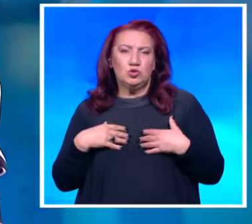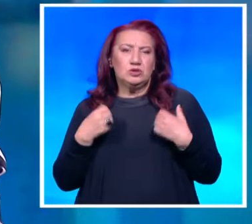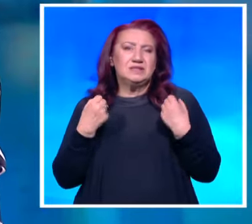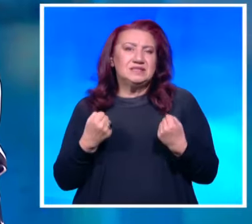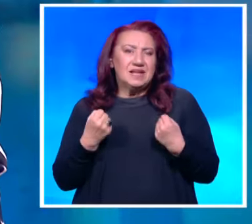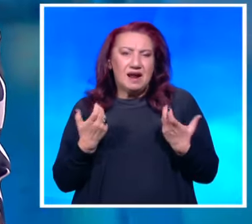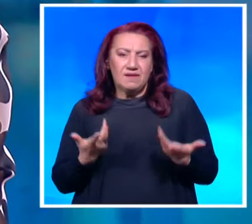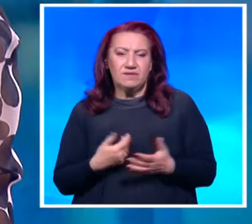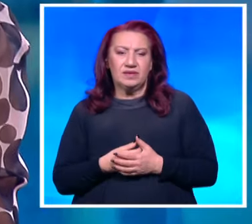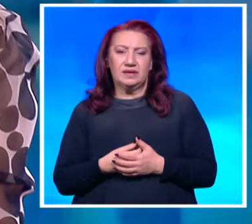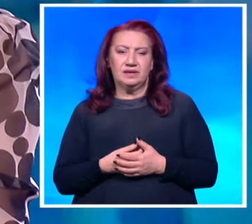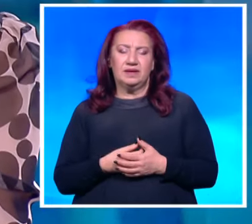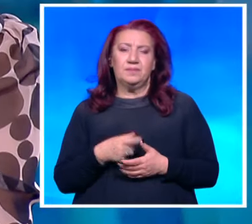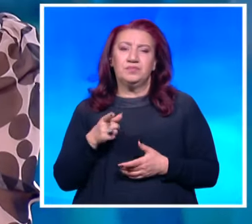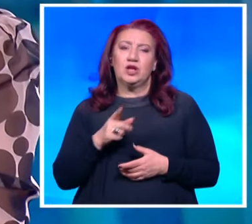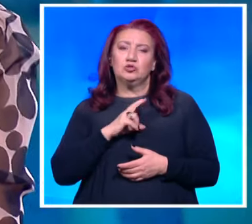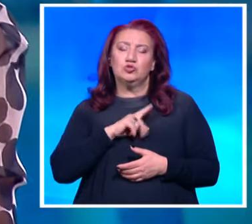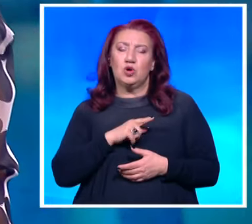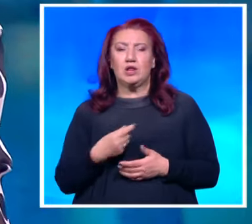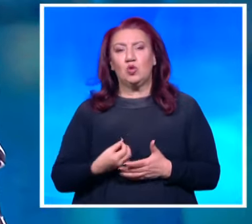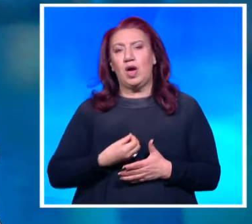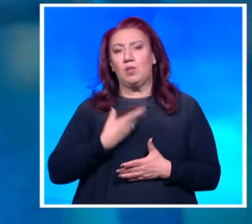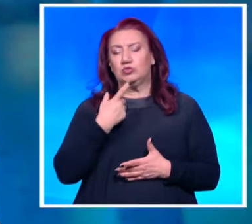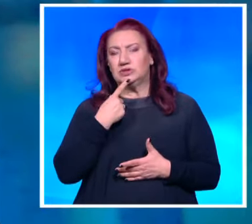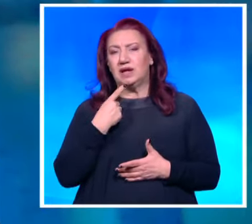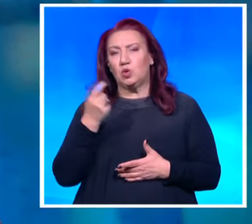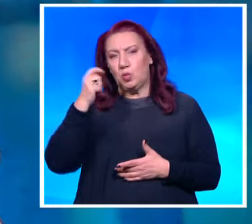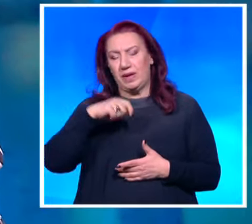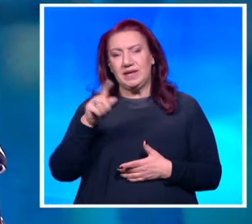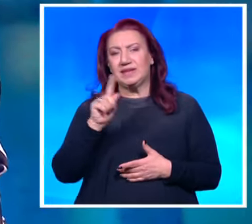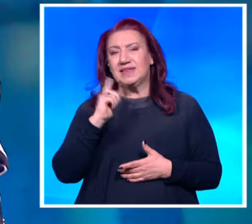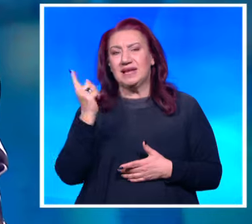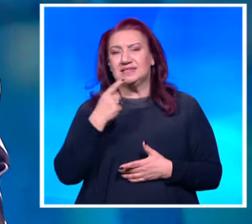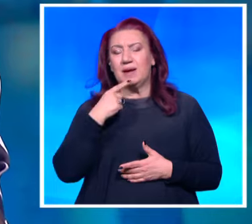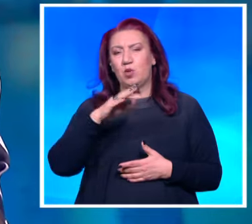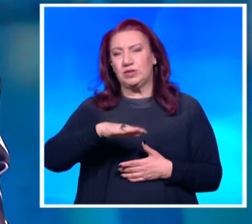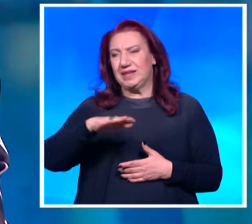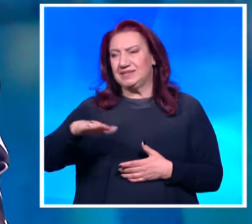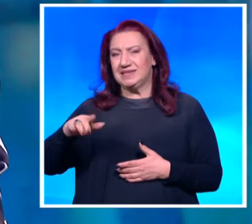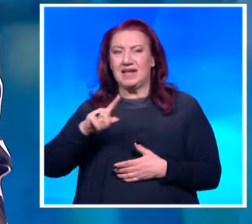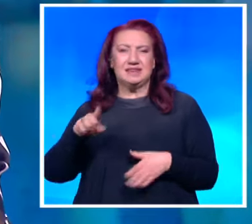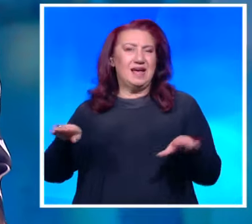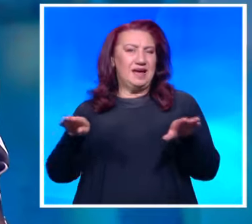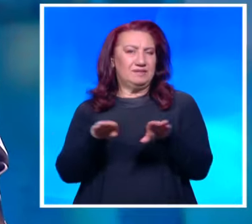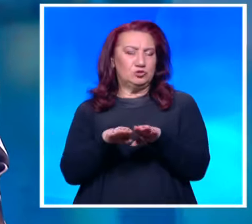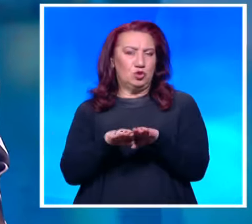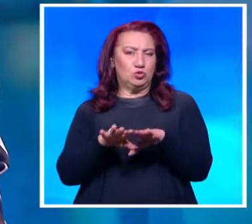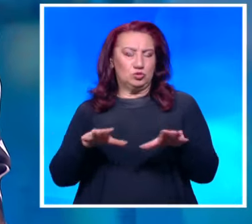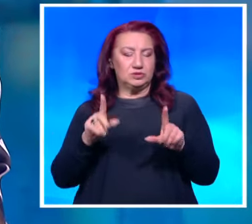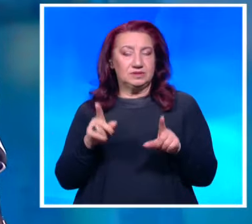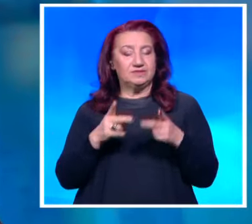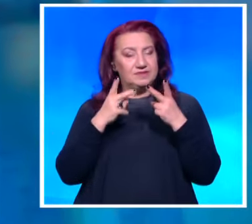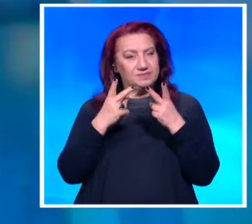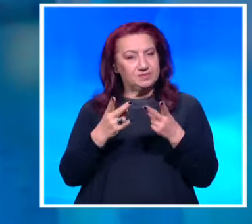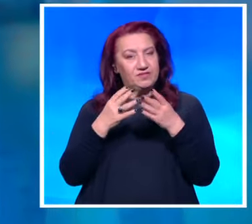Социално-емоционалните умения не са само за деца, които са в неравностойно положение. Трябва да се обърне внимание и на елитните ни училища